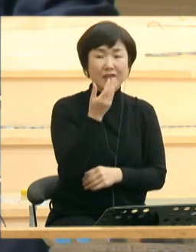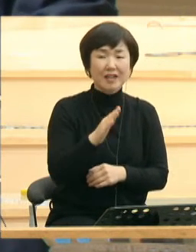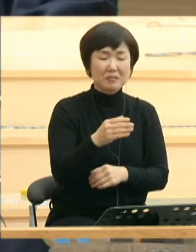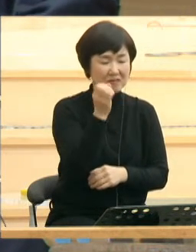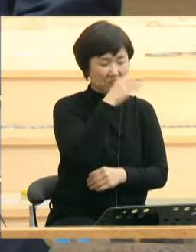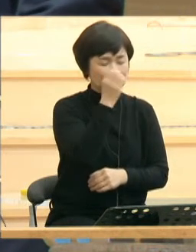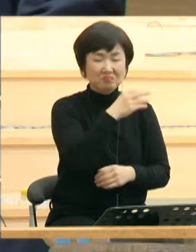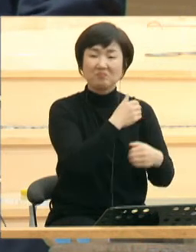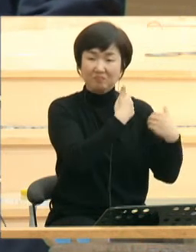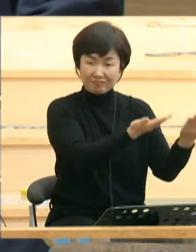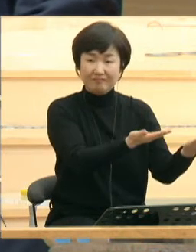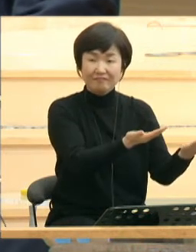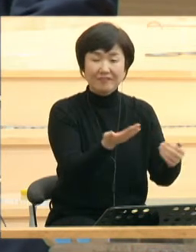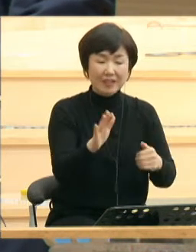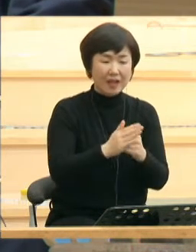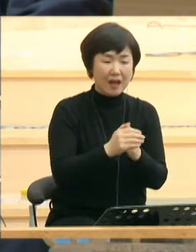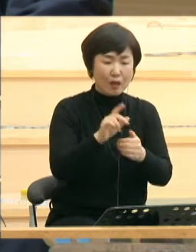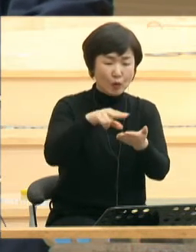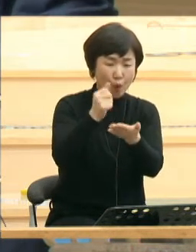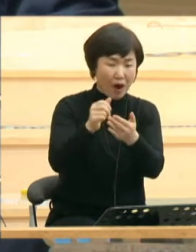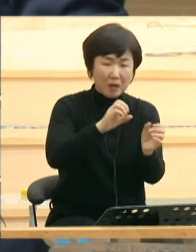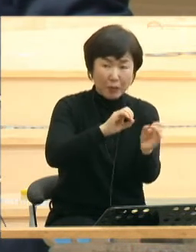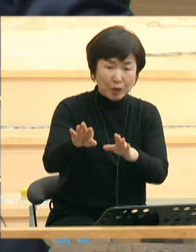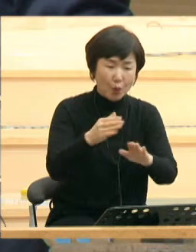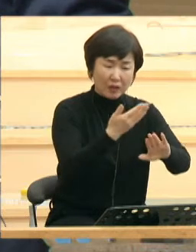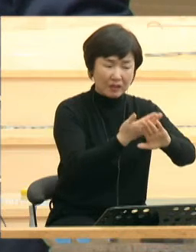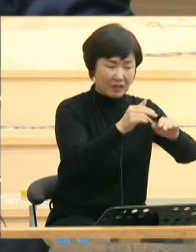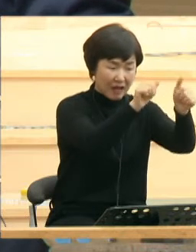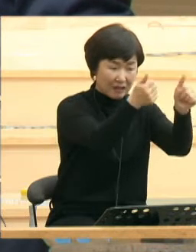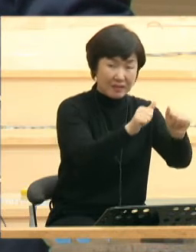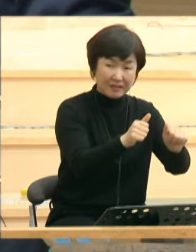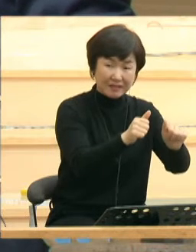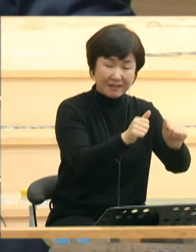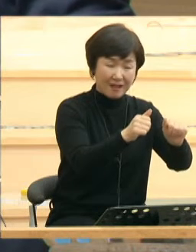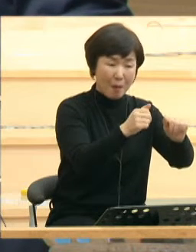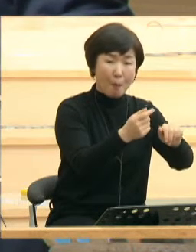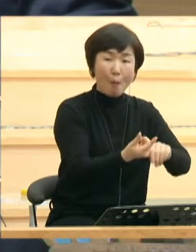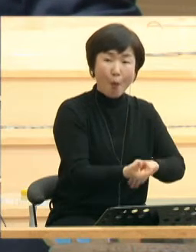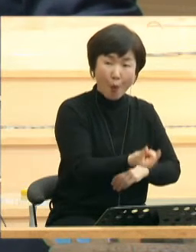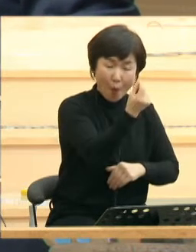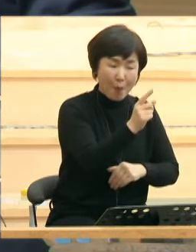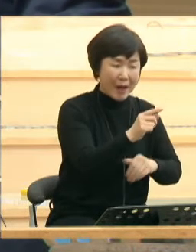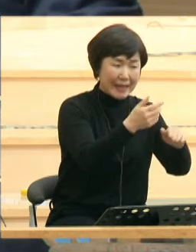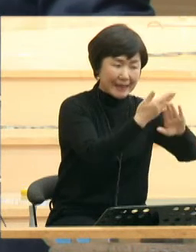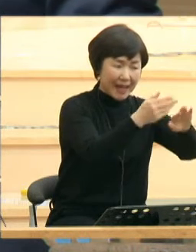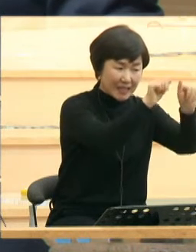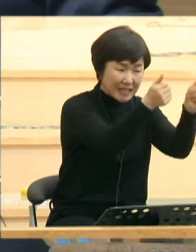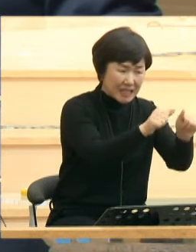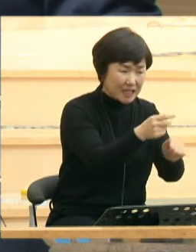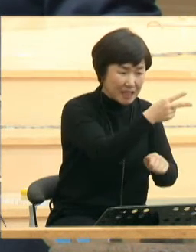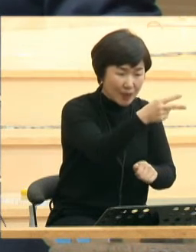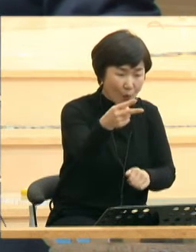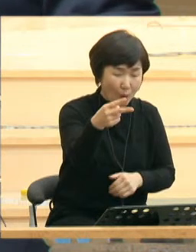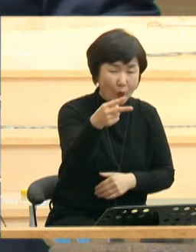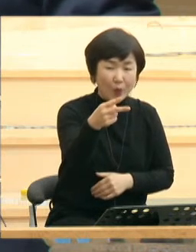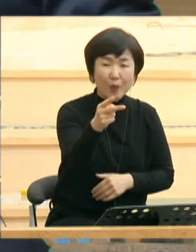칩시다 여호와를 버리고 다른 신들 근데 그걸 설명 해 놨습니다 꽃 의 어떤 신야